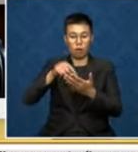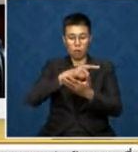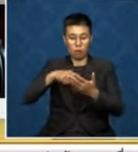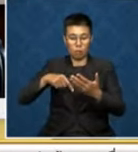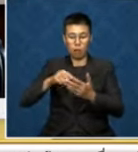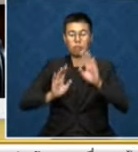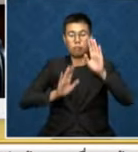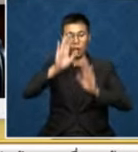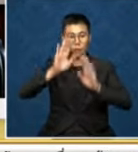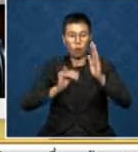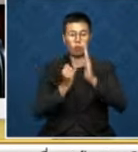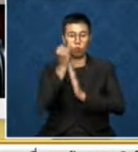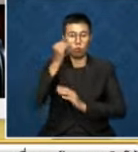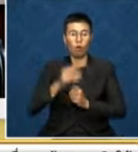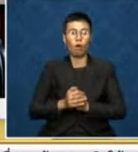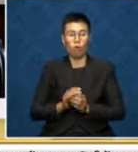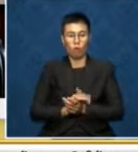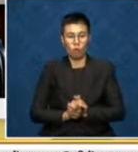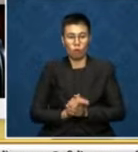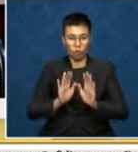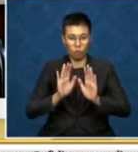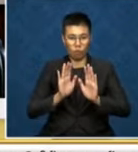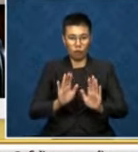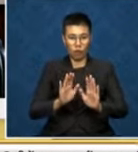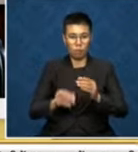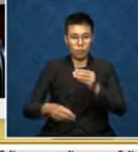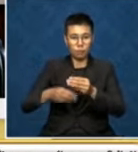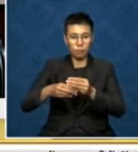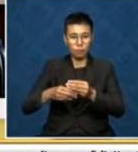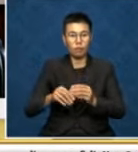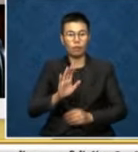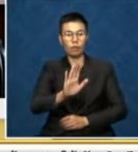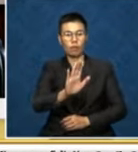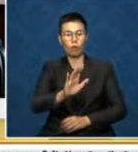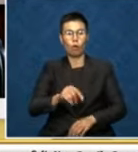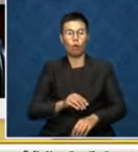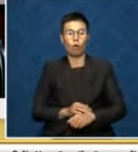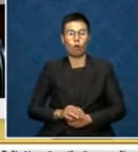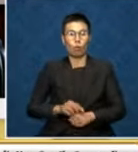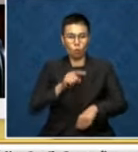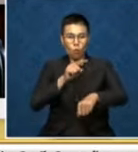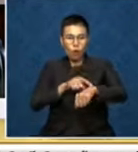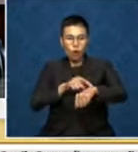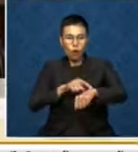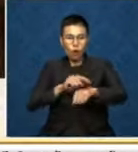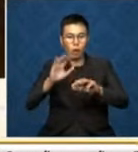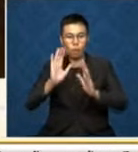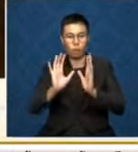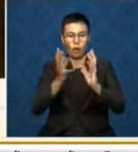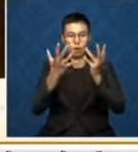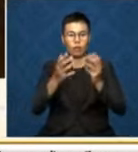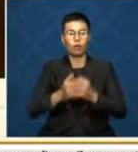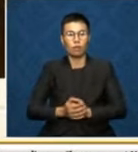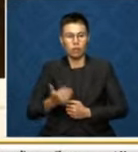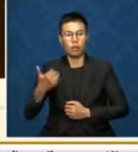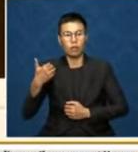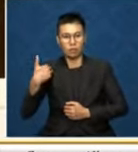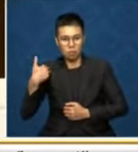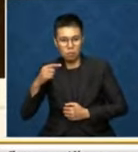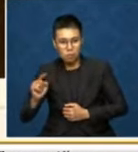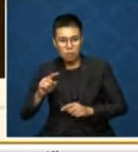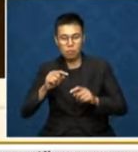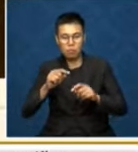ญหาเหล่านี้ครับฝากเพิ่มเติมอีกเรื่องครับท่านประธานครับ ท่านครับหมดเวลาแล้วครับขออนุญาตนะครับเดี๋ยวเรื่องที่เหลือมาที่หน้าบัลลังก์นะครับเกินมา1นาที